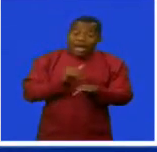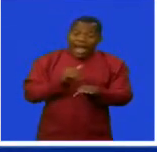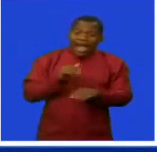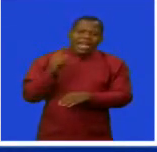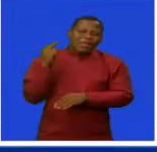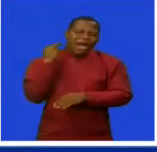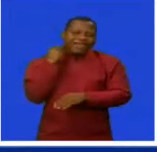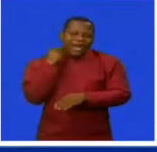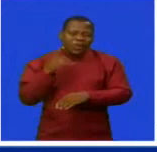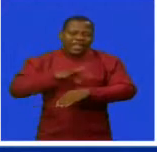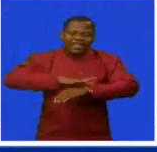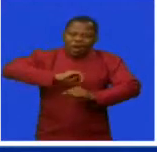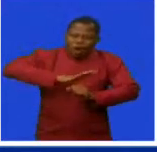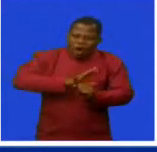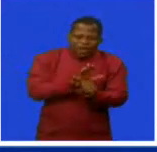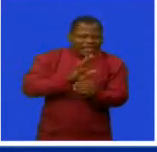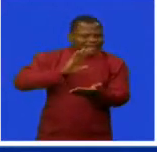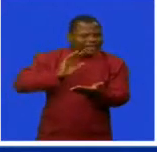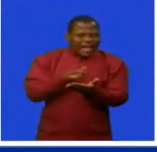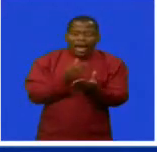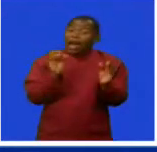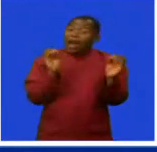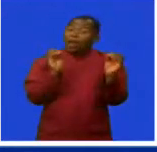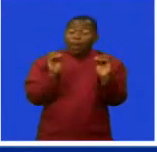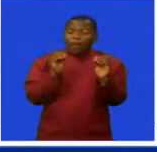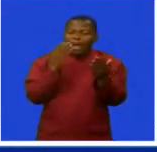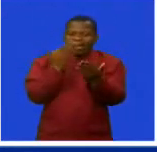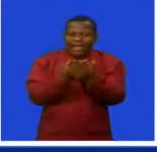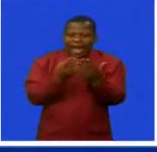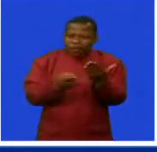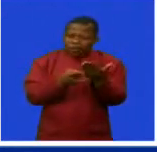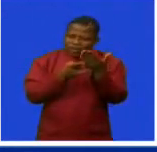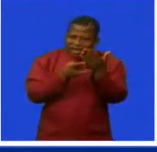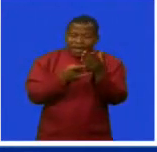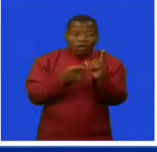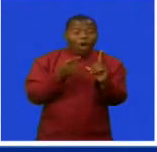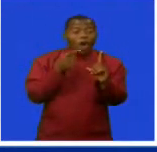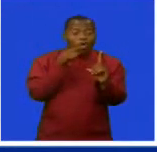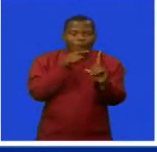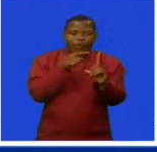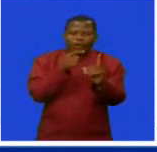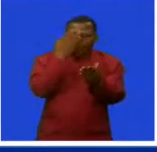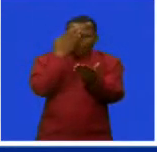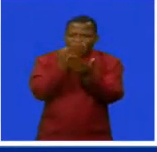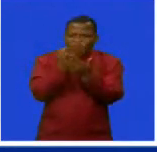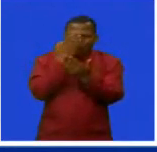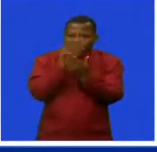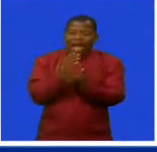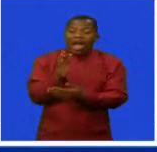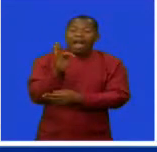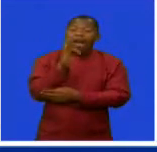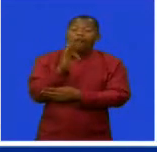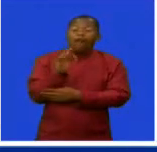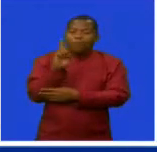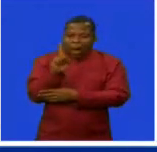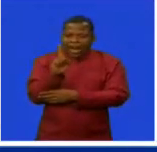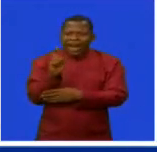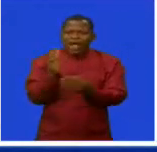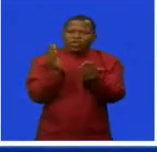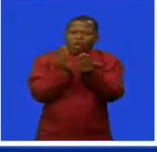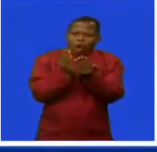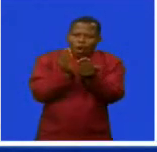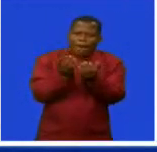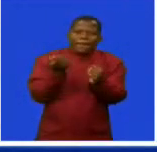kangangisita mana ngisidishe mangibhadalelele yena uyaka form 1 indzawo siyithole embabane central eningide imali